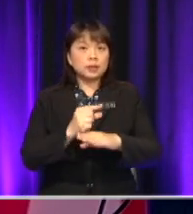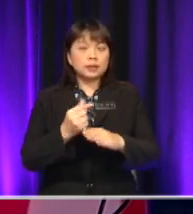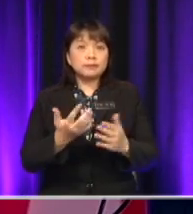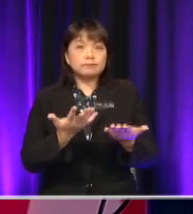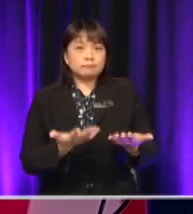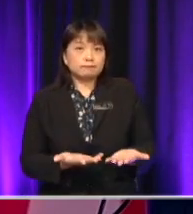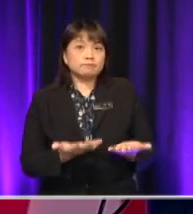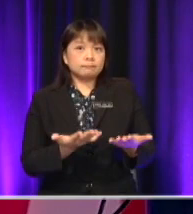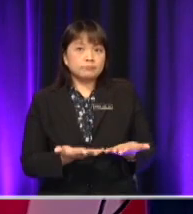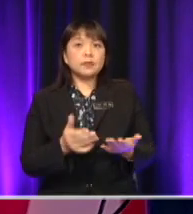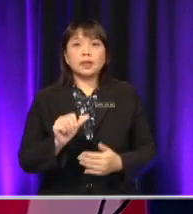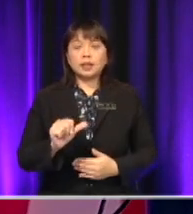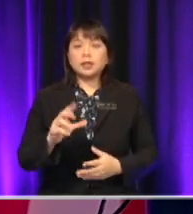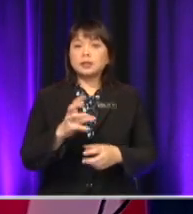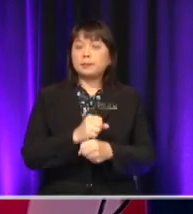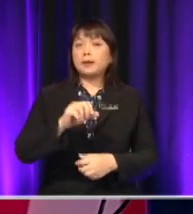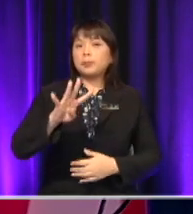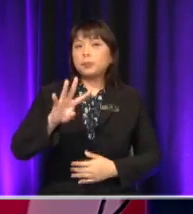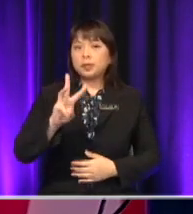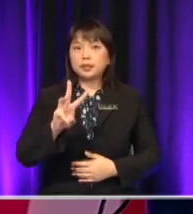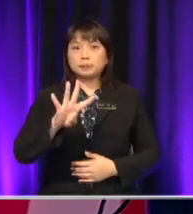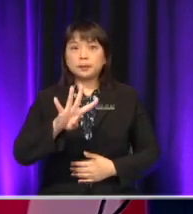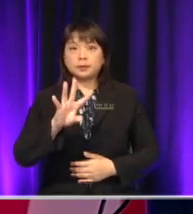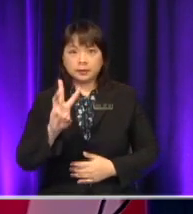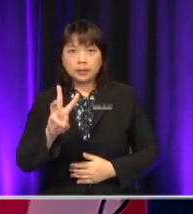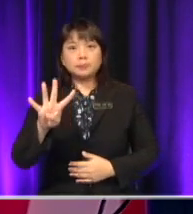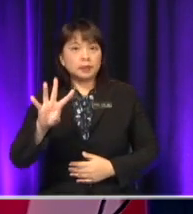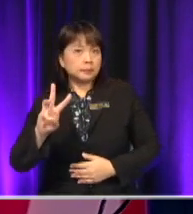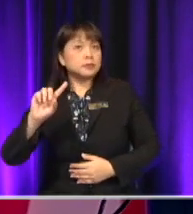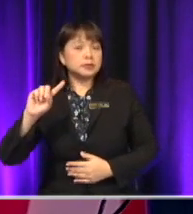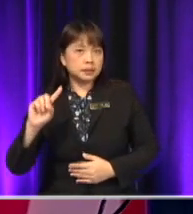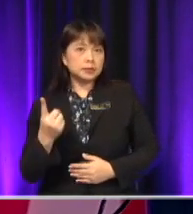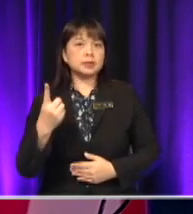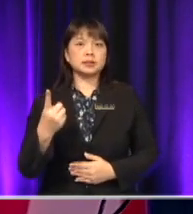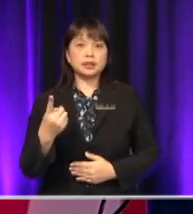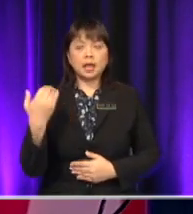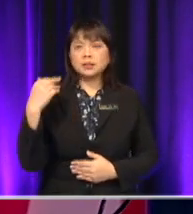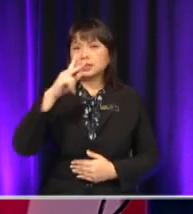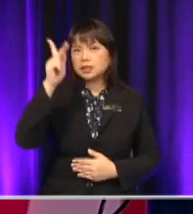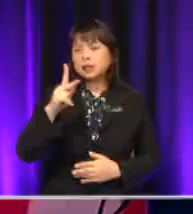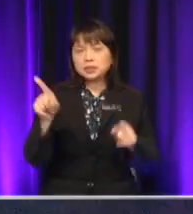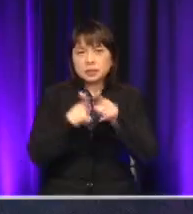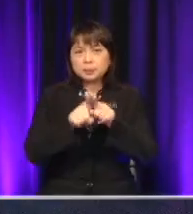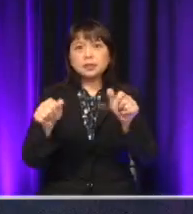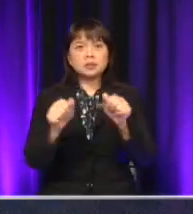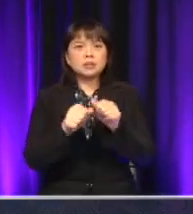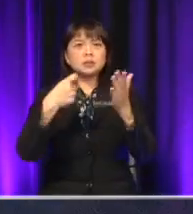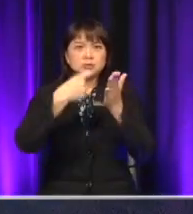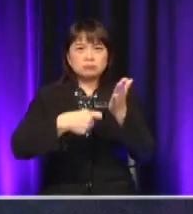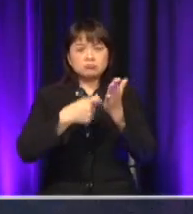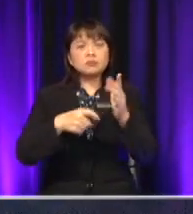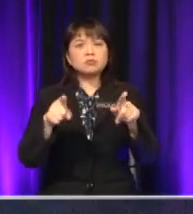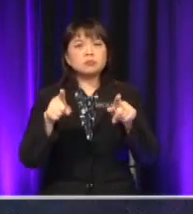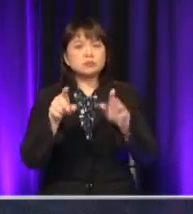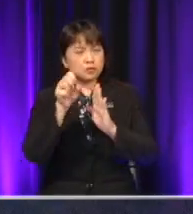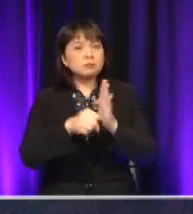dapat 46 je. Okey, dia berulang tak? Tapi dekat tak dengan nilai sebenar? Agak dekat, cikgu, tapi agak dekat,